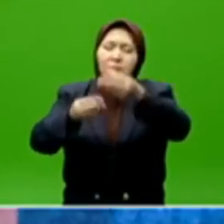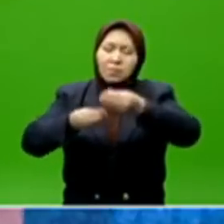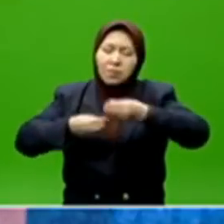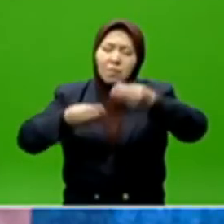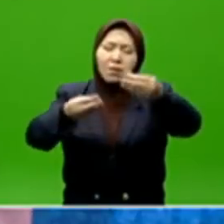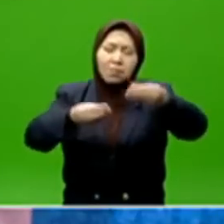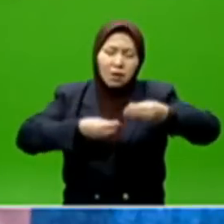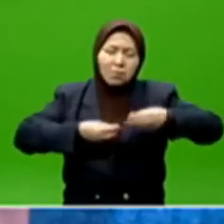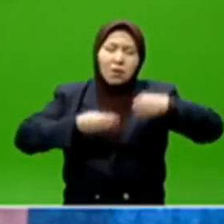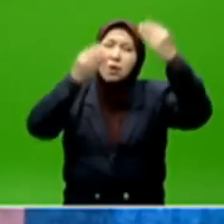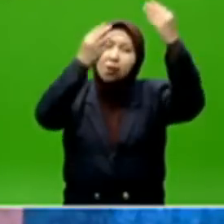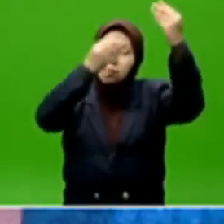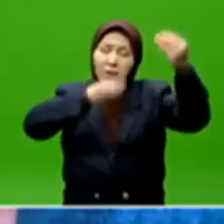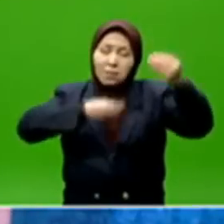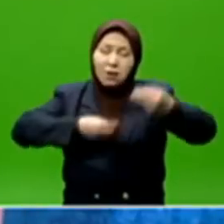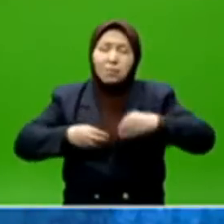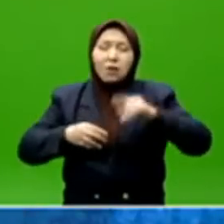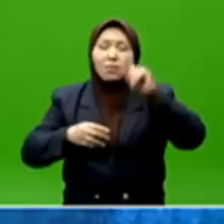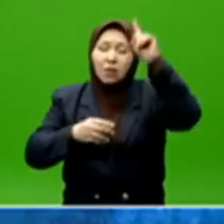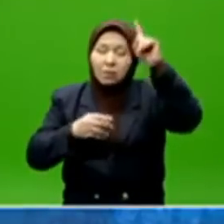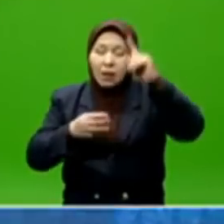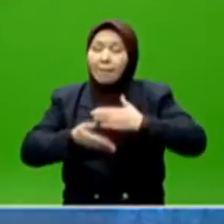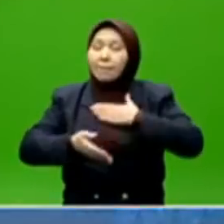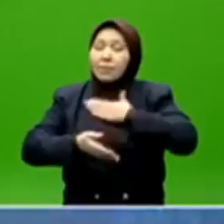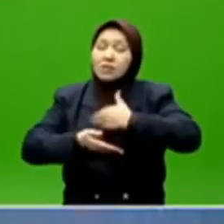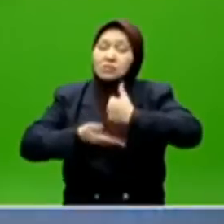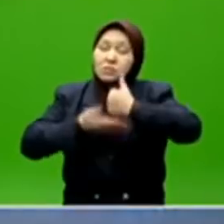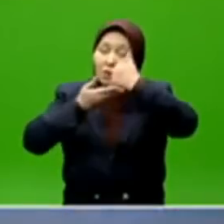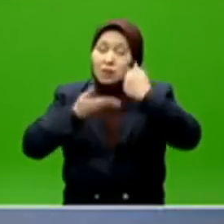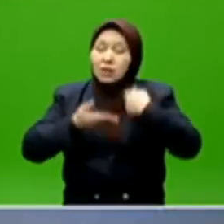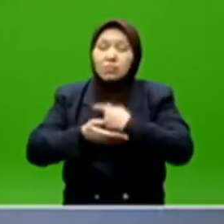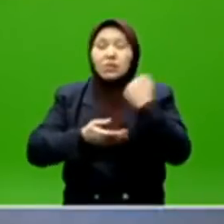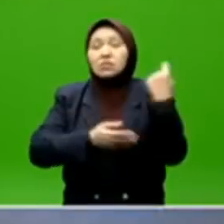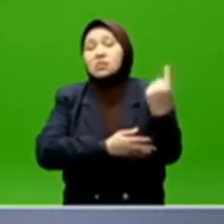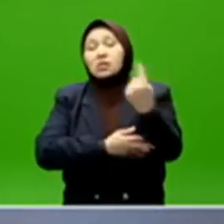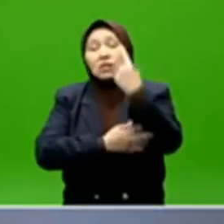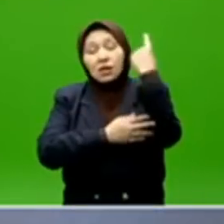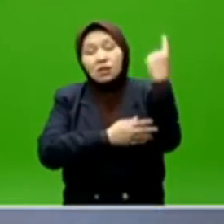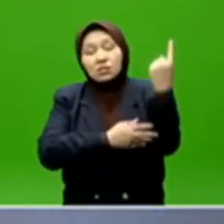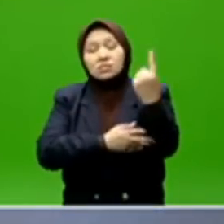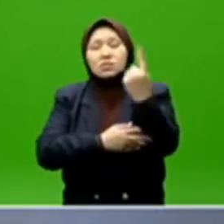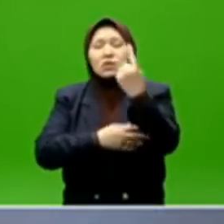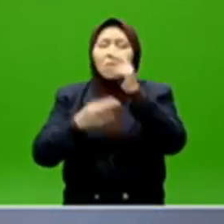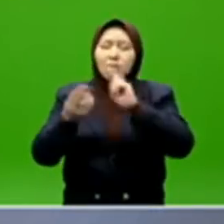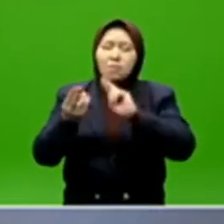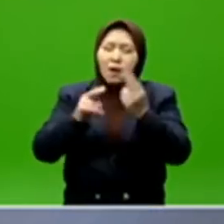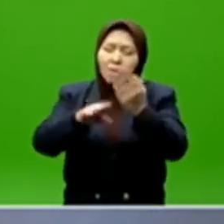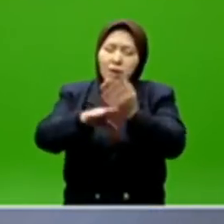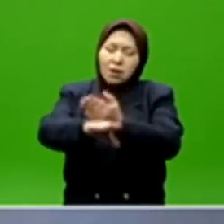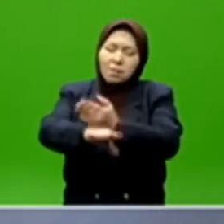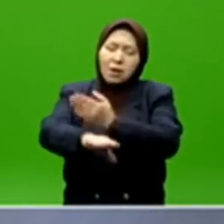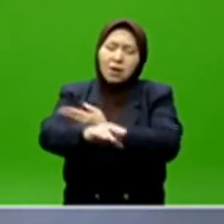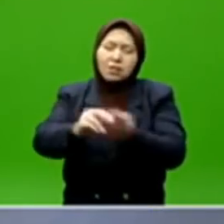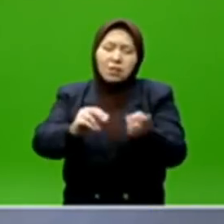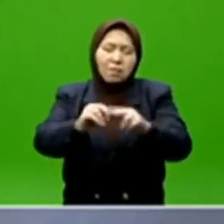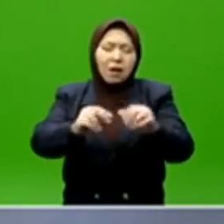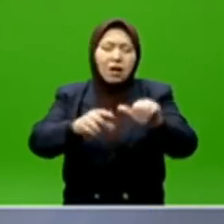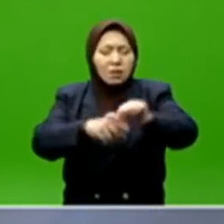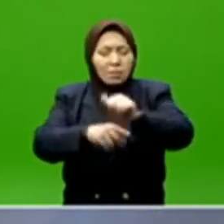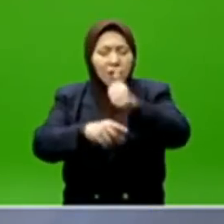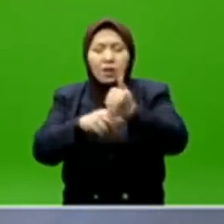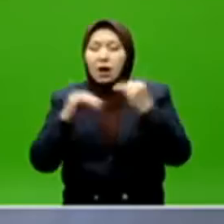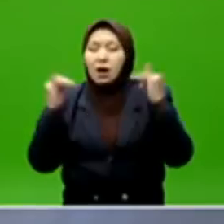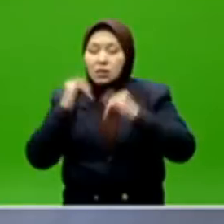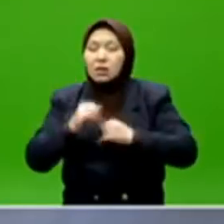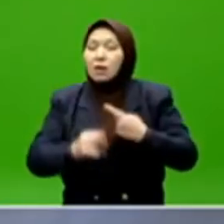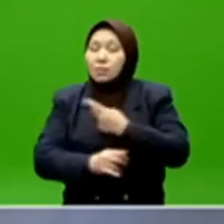ya Allah. Tolong kami untuk kami senantiasa memperbaiki, menambah baik, melipat gandakan amal ibadah kami